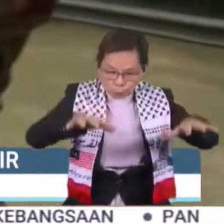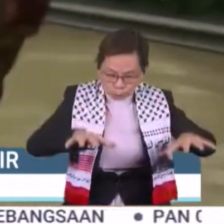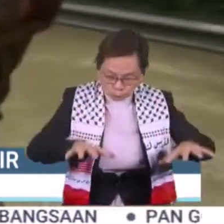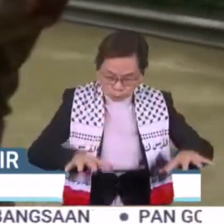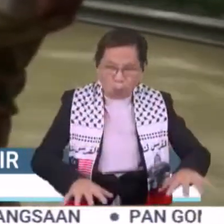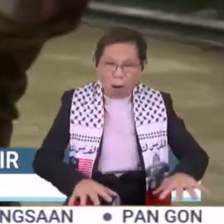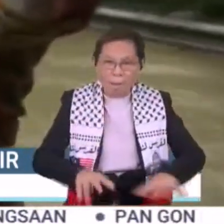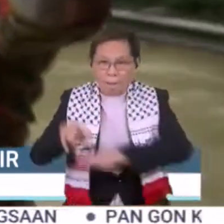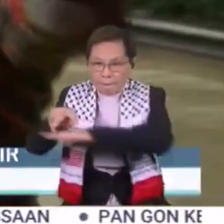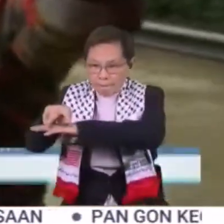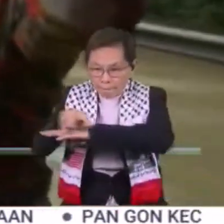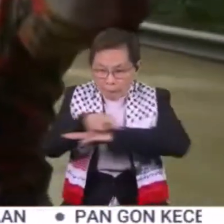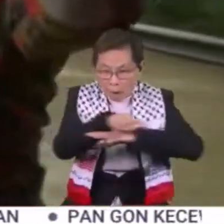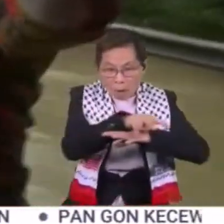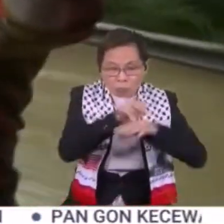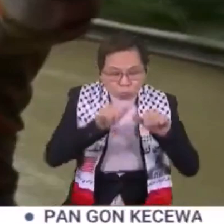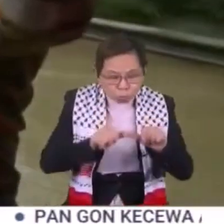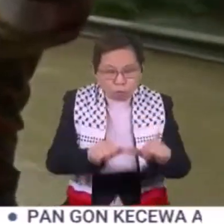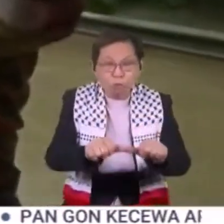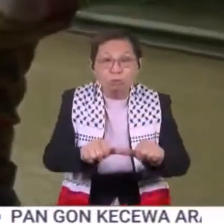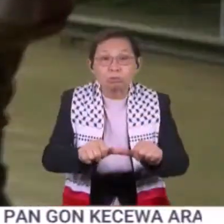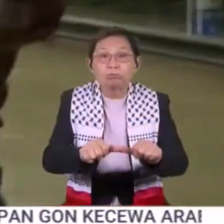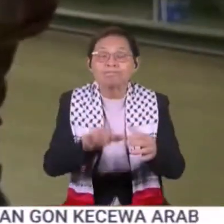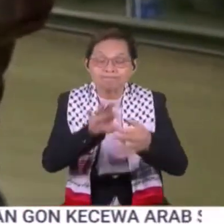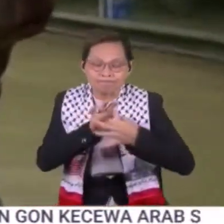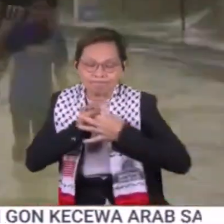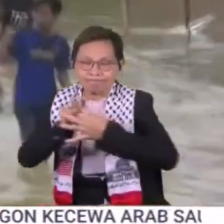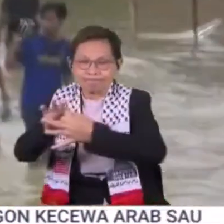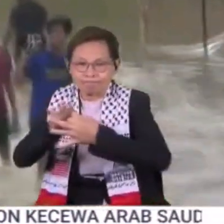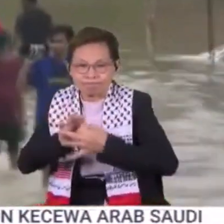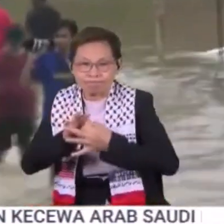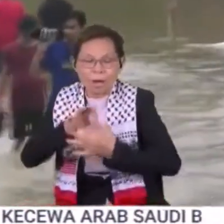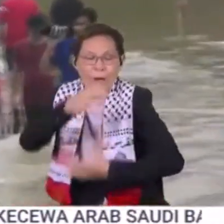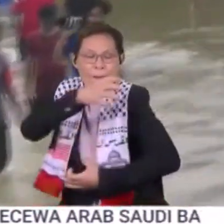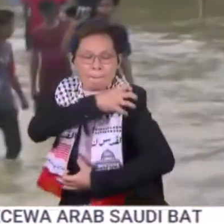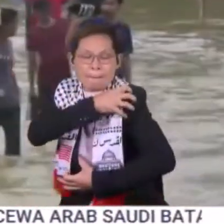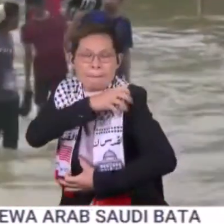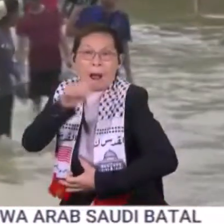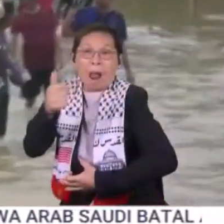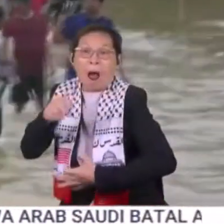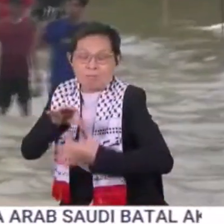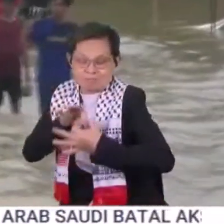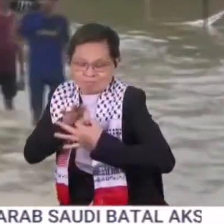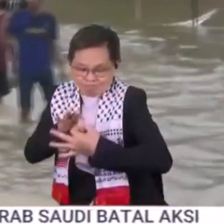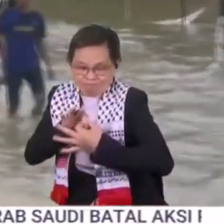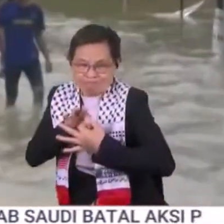Pemantauan terus dilaksanakan pihaknya dengan kerjasama pihak berkuasa lain.